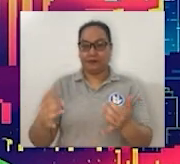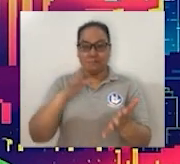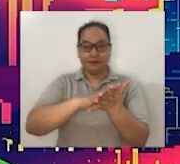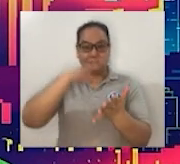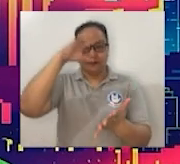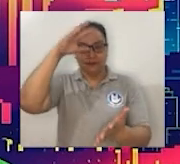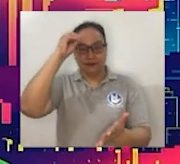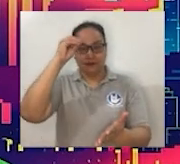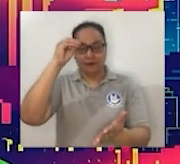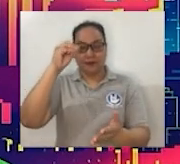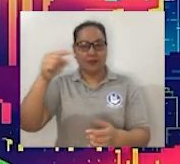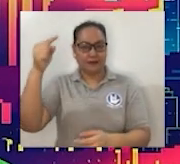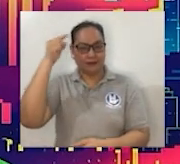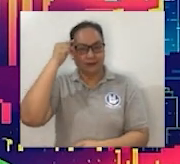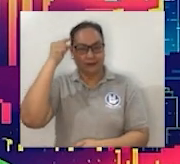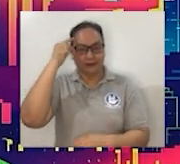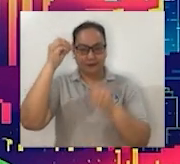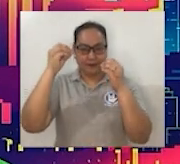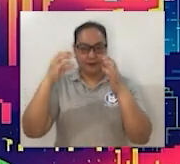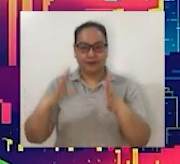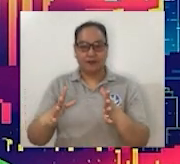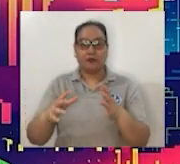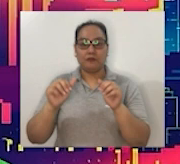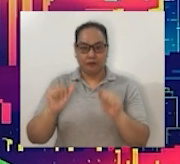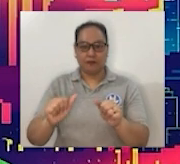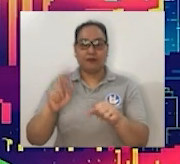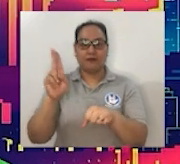kaalaman na sa palagay ko ay maaari nyong